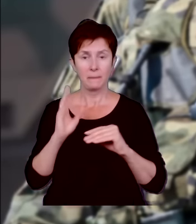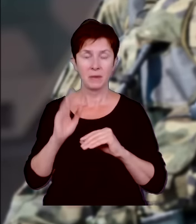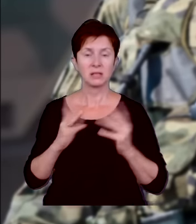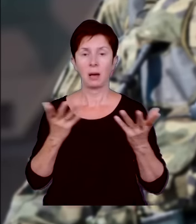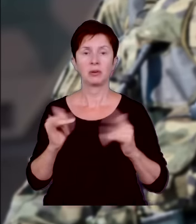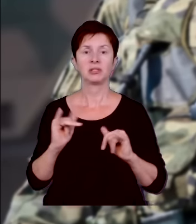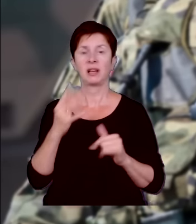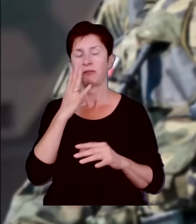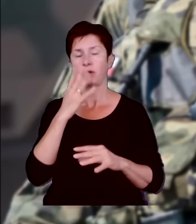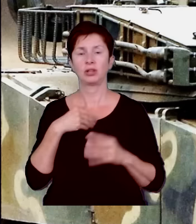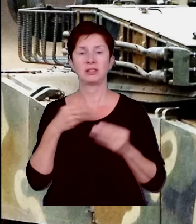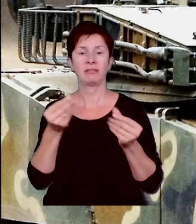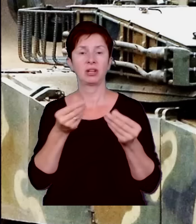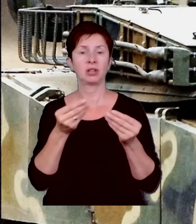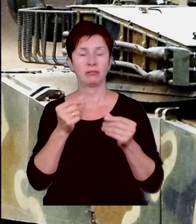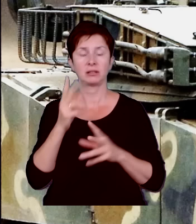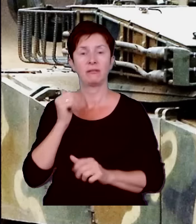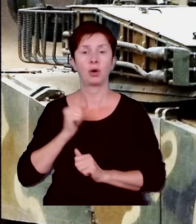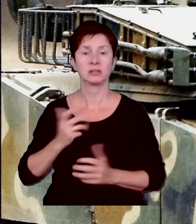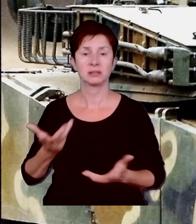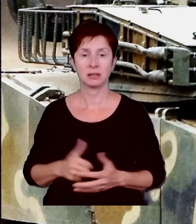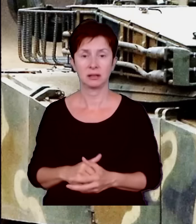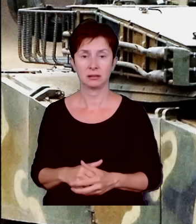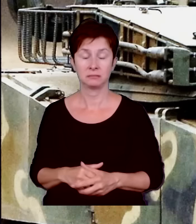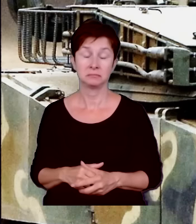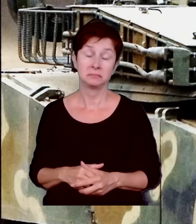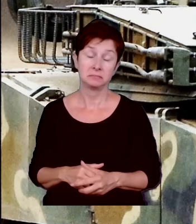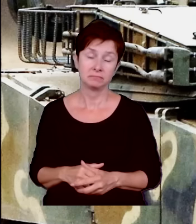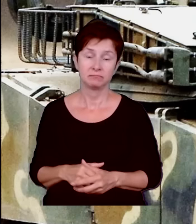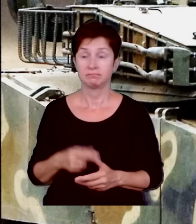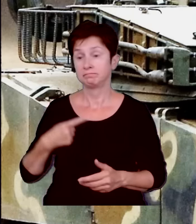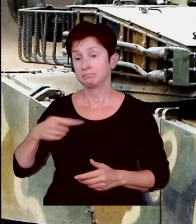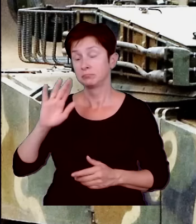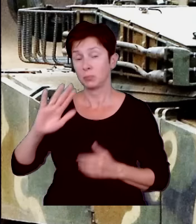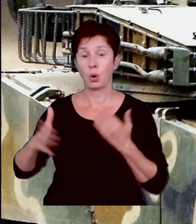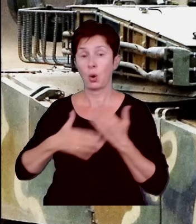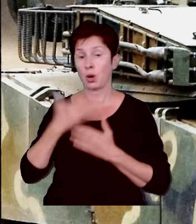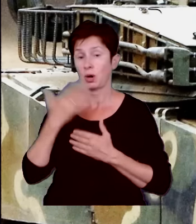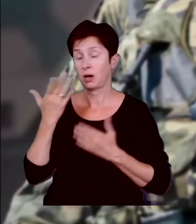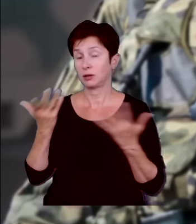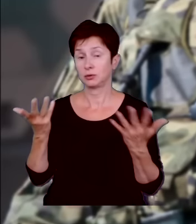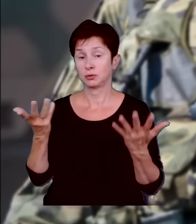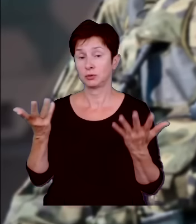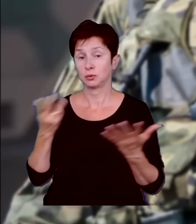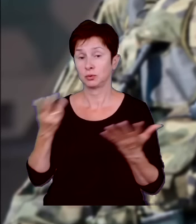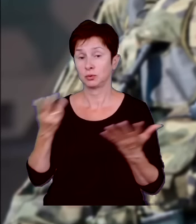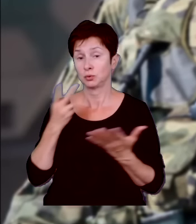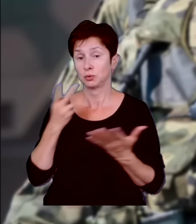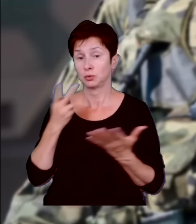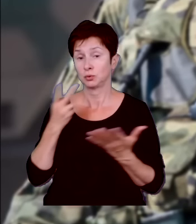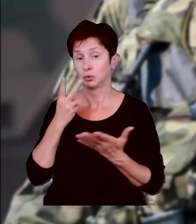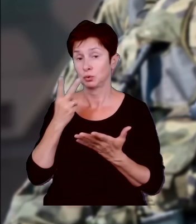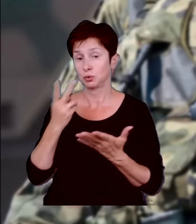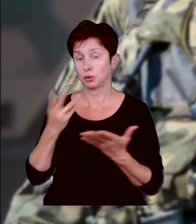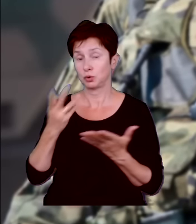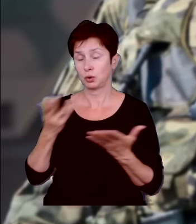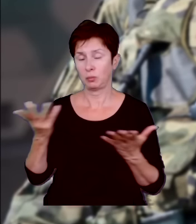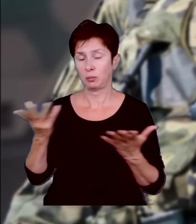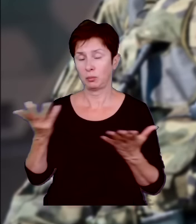zbrojnych to się dopiero okaże mamy deklaracj wicepremiera premiera ministra finansów